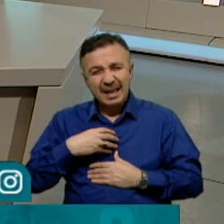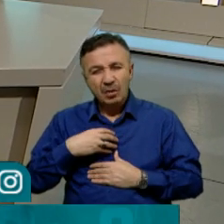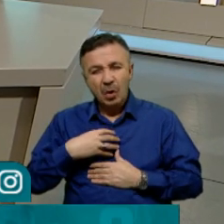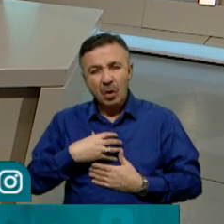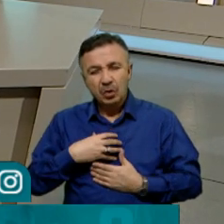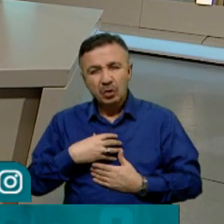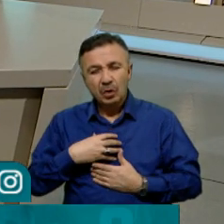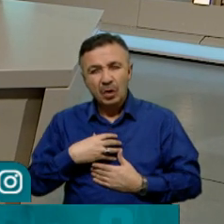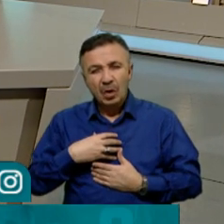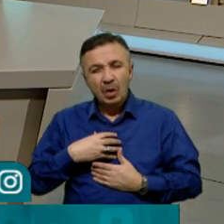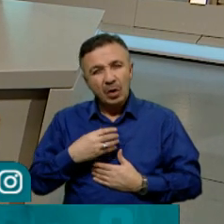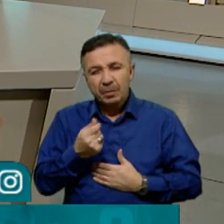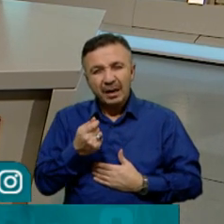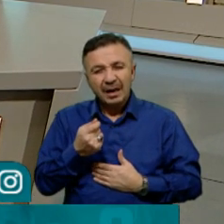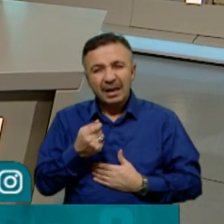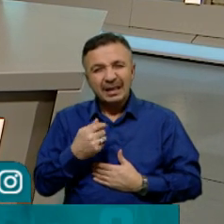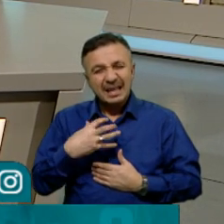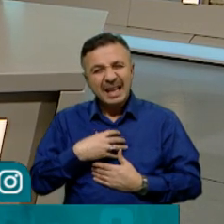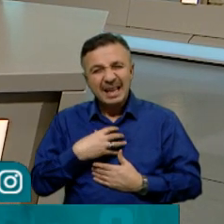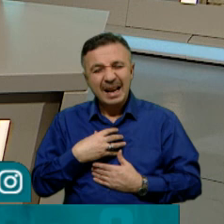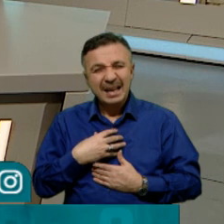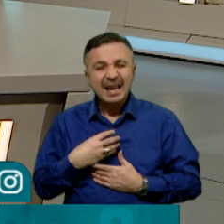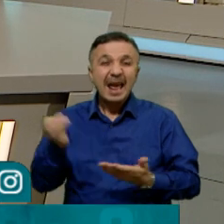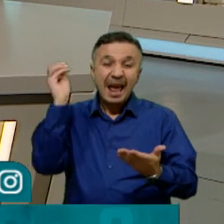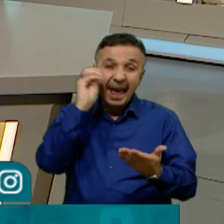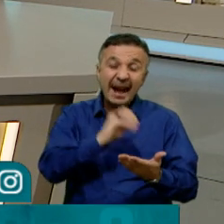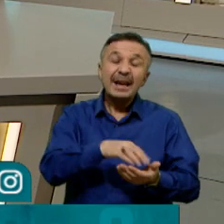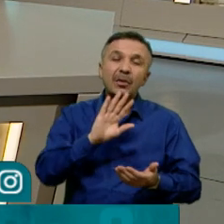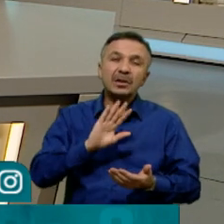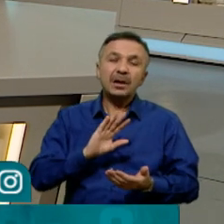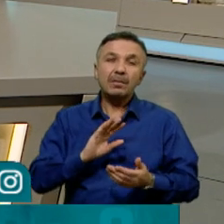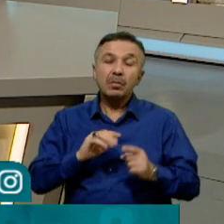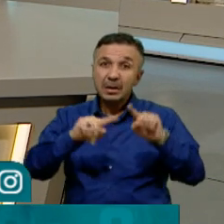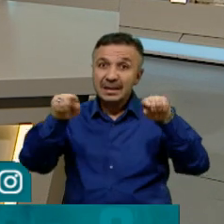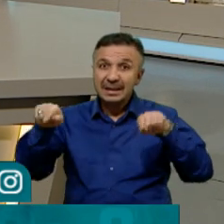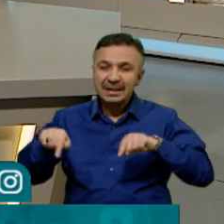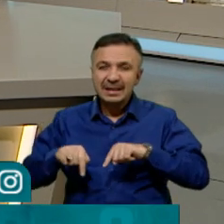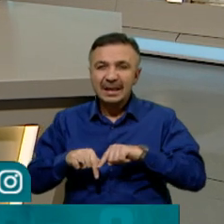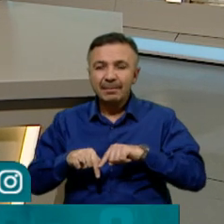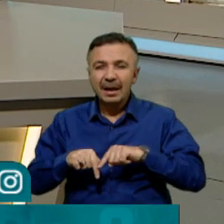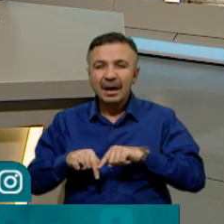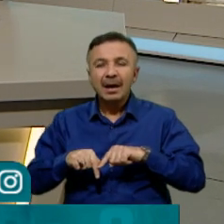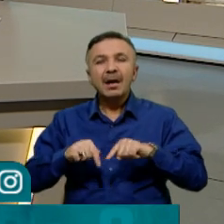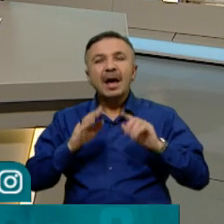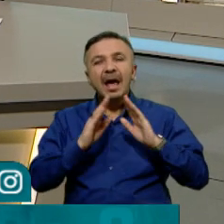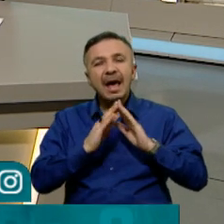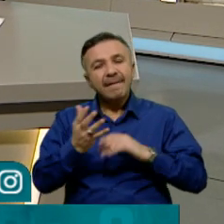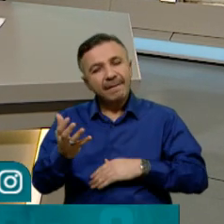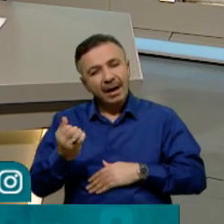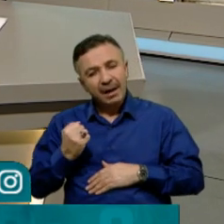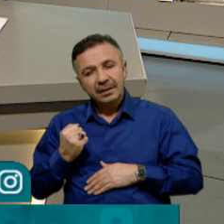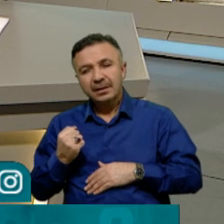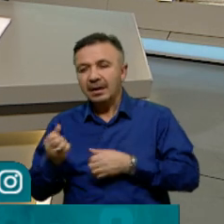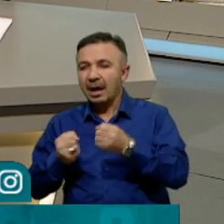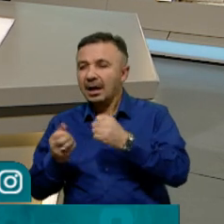şey katmıyor lar eklemiyor larsa Elbette ki bu sisteme girmek câizdir bu yönden arabada alırsınız